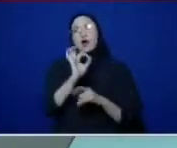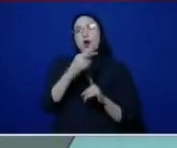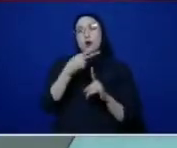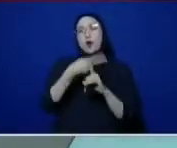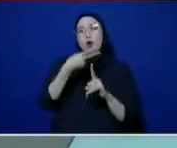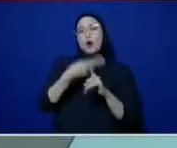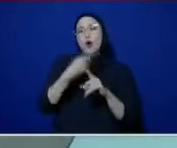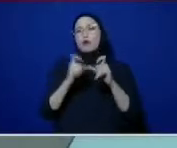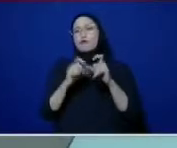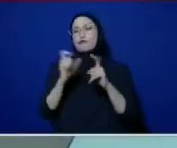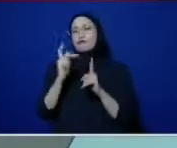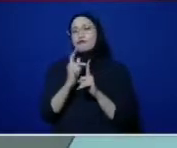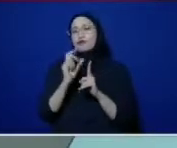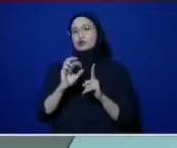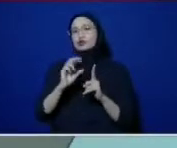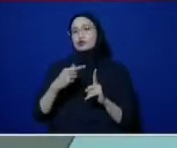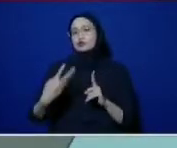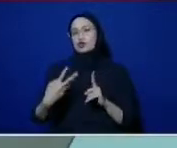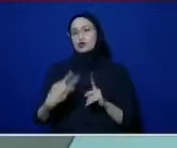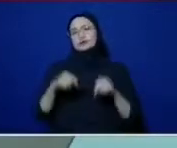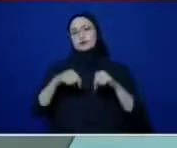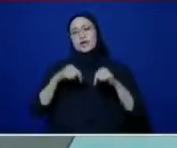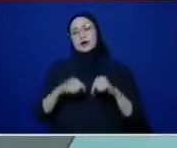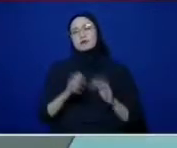juga banyak sekali